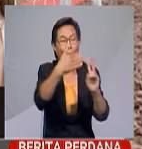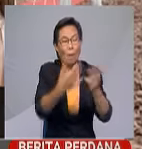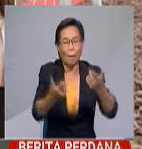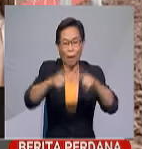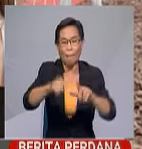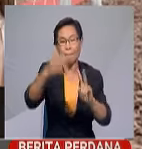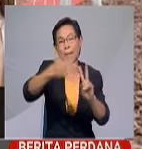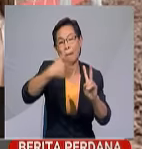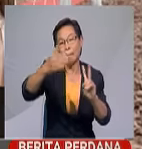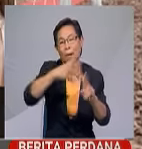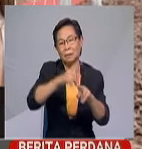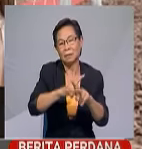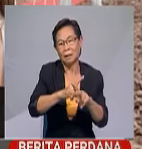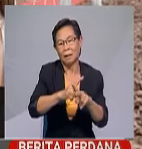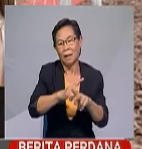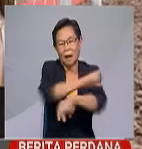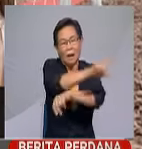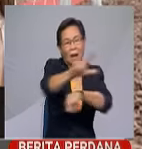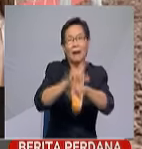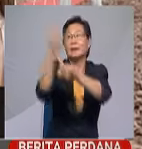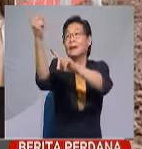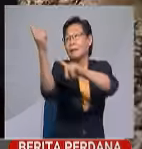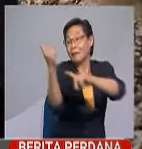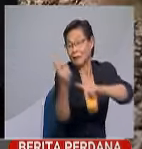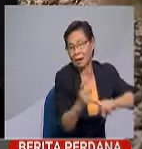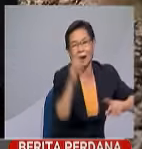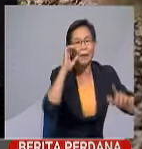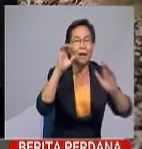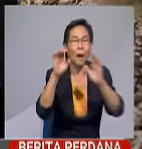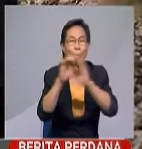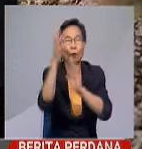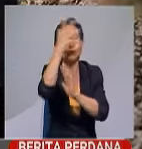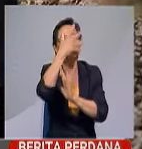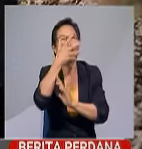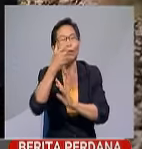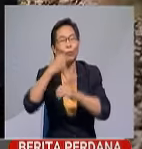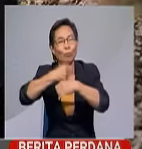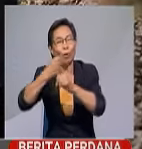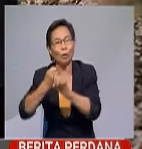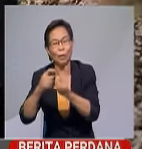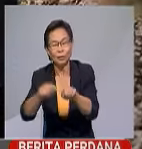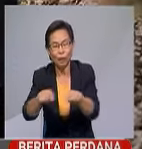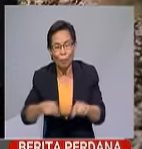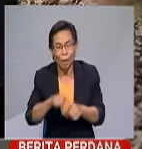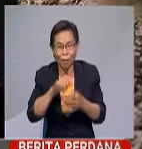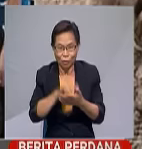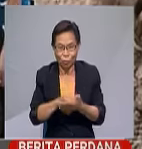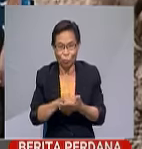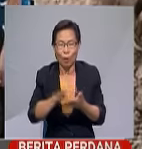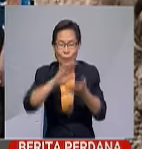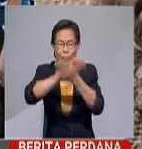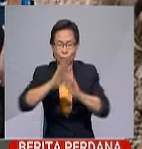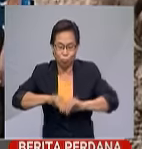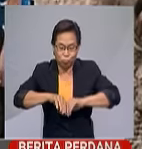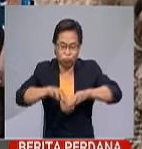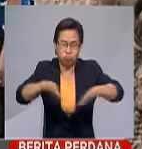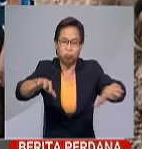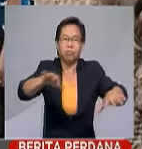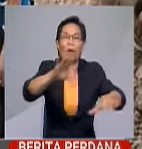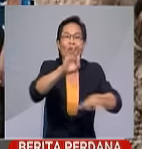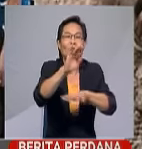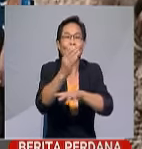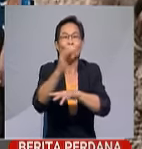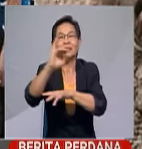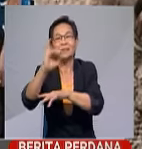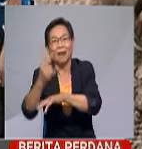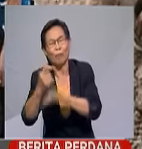majlis perkahwinan di sebuah ladang getah. Gambar-gambar yang cantik hasil daripada lokasi tersebut telah menjadi tular di media